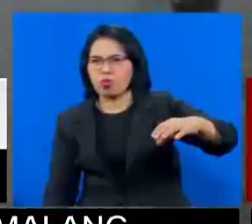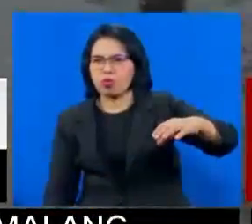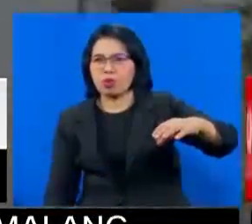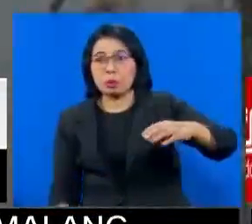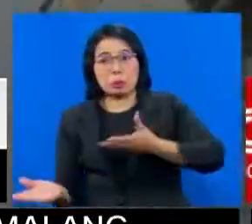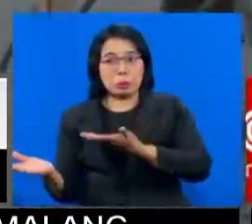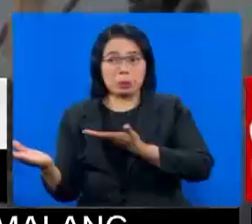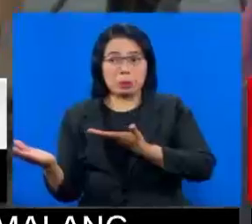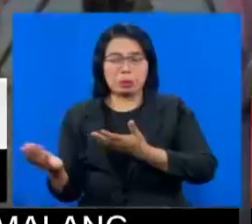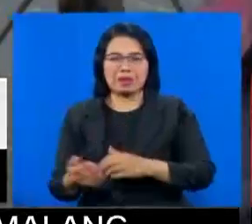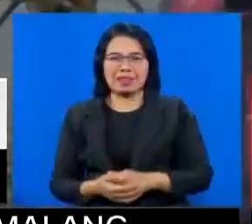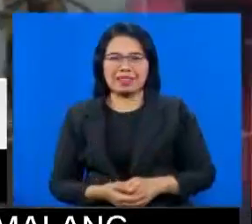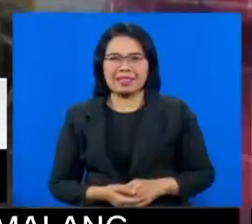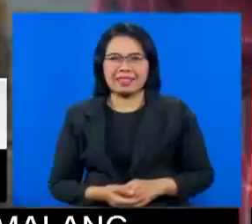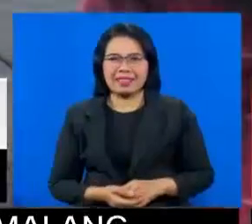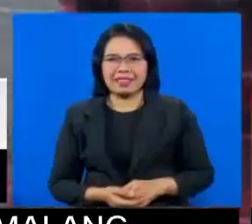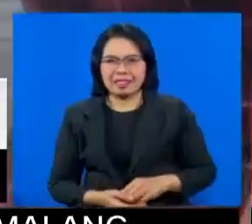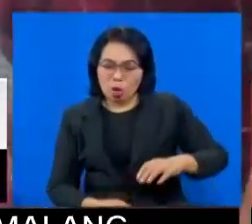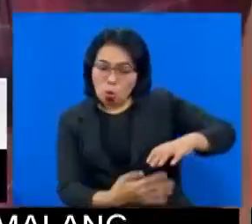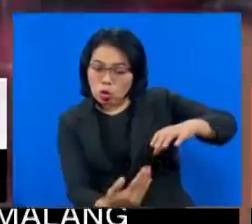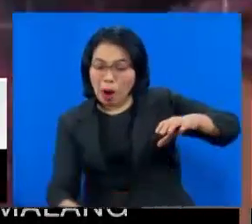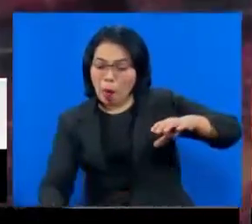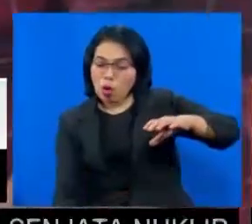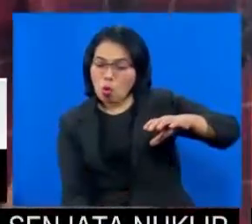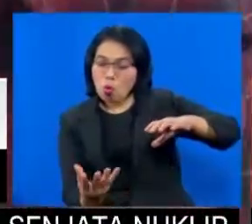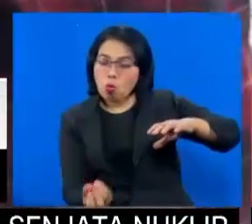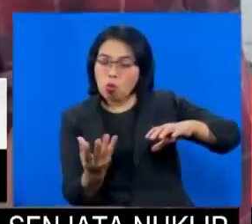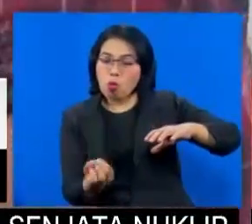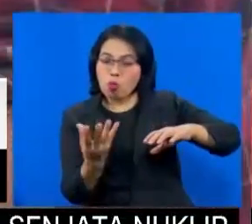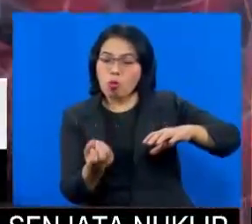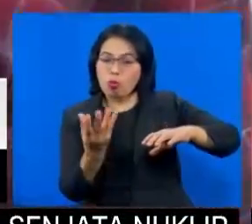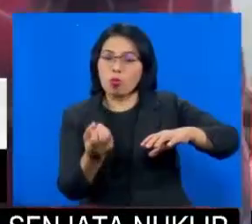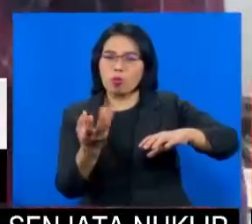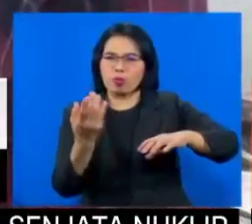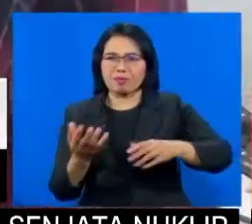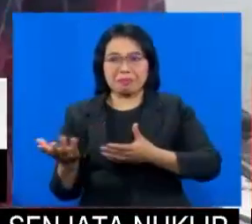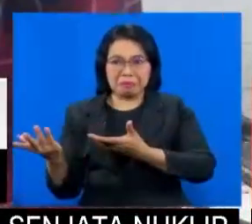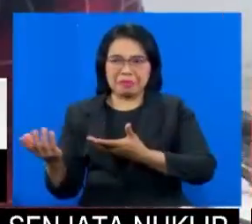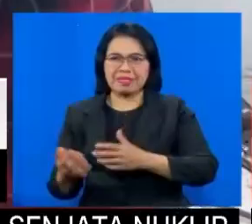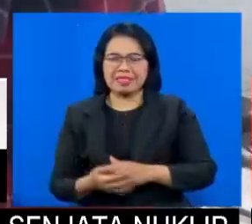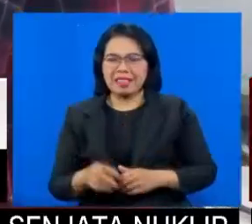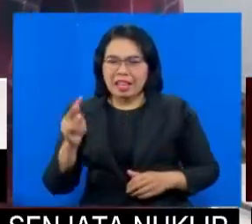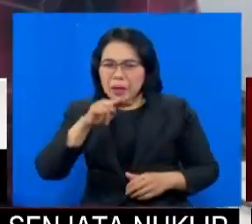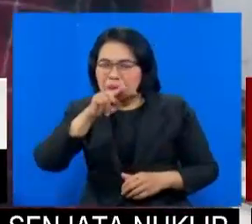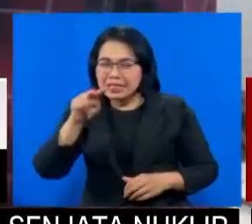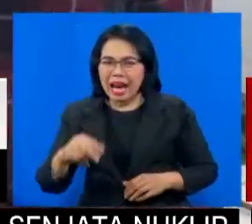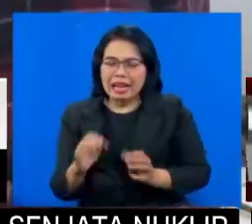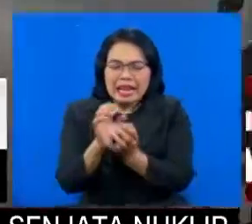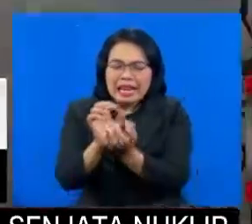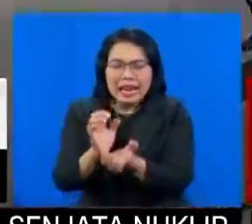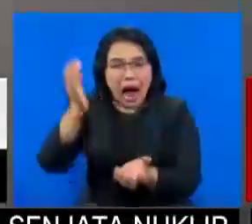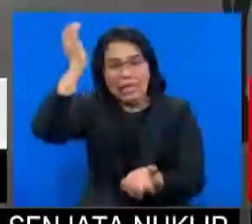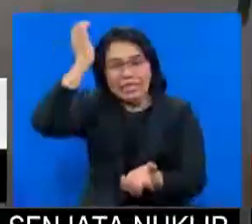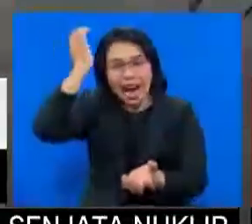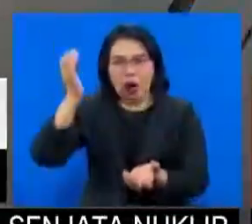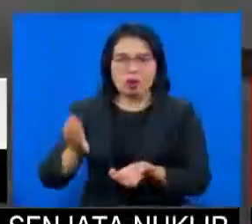Gelembung-gelembung di sana menandakan posisi Pak Murni saat ini saat mencari kerang hijau di tambak ini. Nah, kalau tadi dari perbincangan